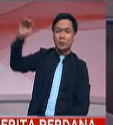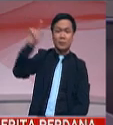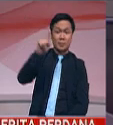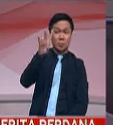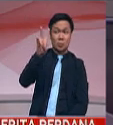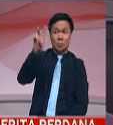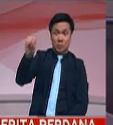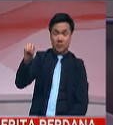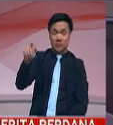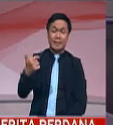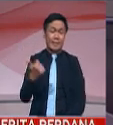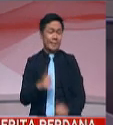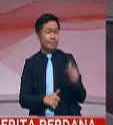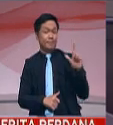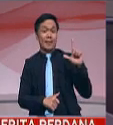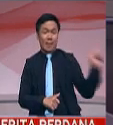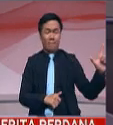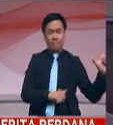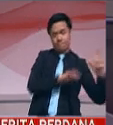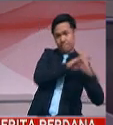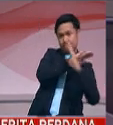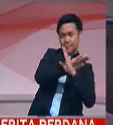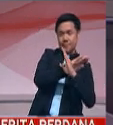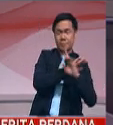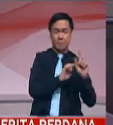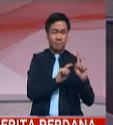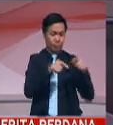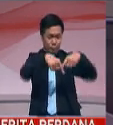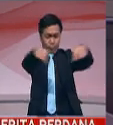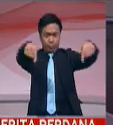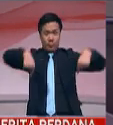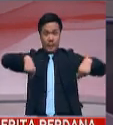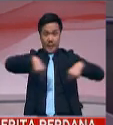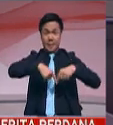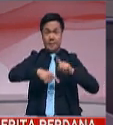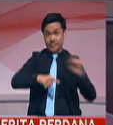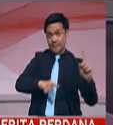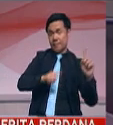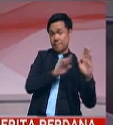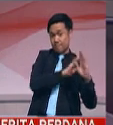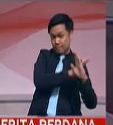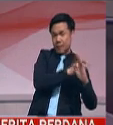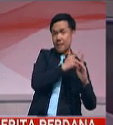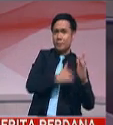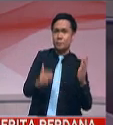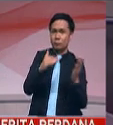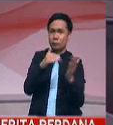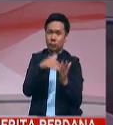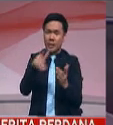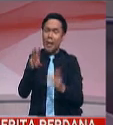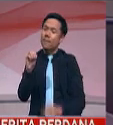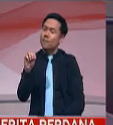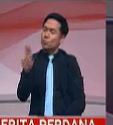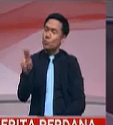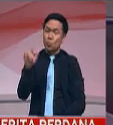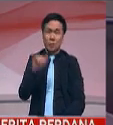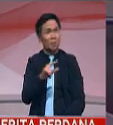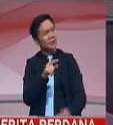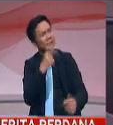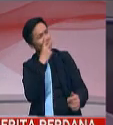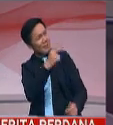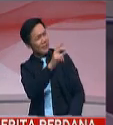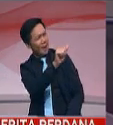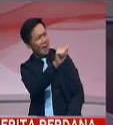posisi pertahanan kiri, Imran menjadikan Brendan Gunn dan pemain pertahanan Manchester United Aaron Wan-Bissaka sebagai